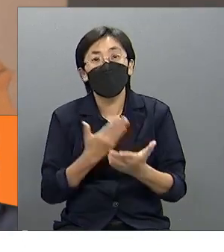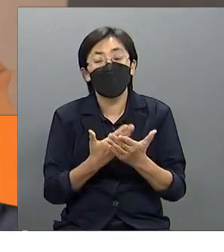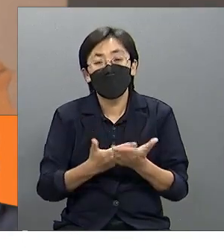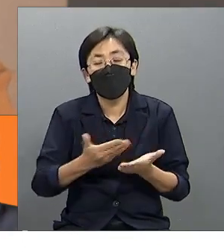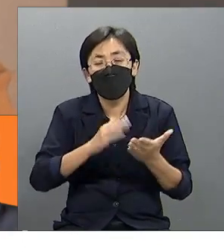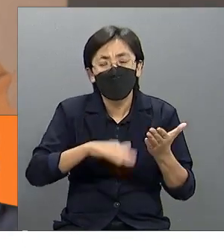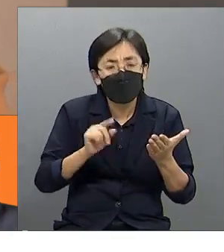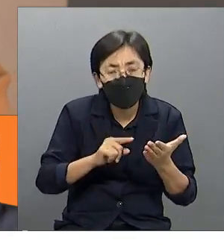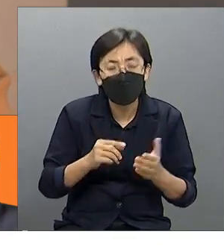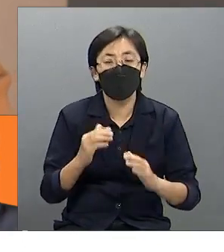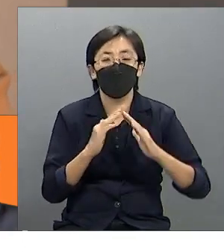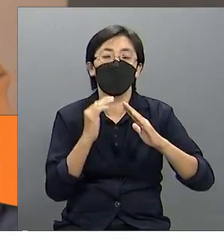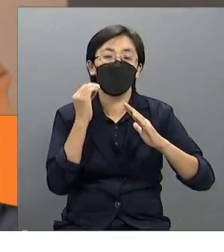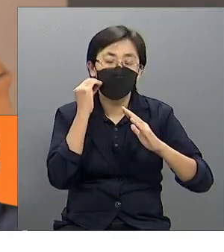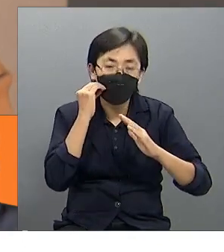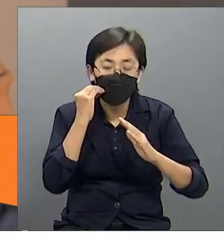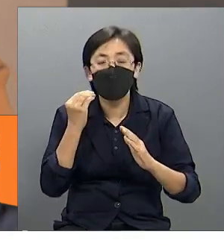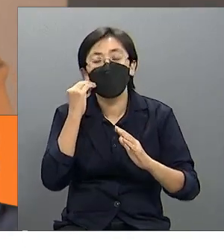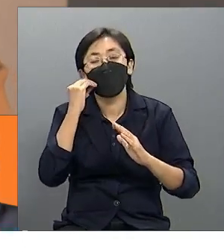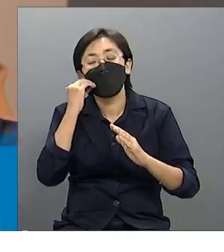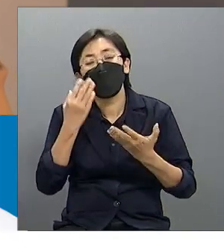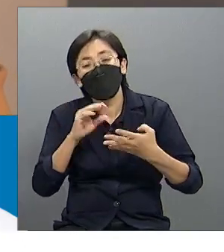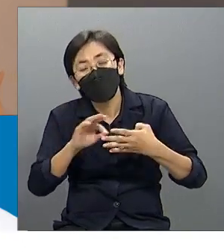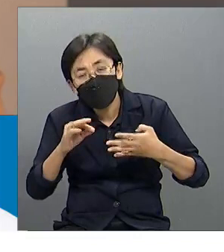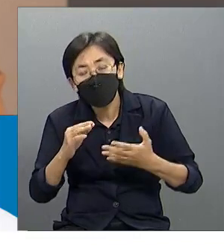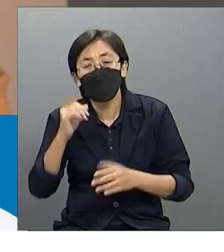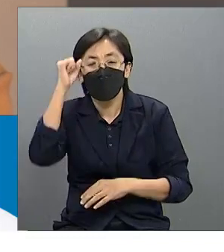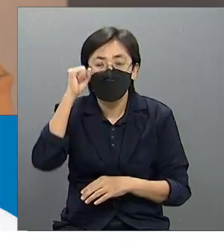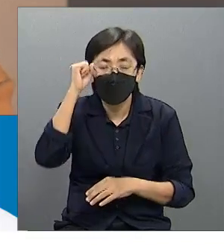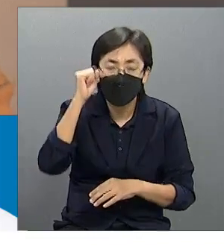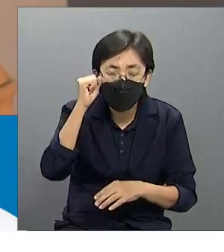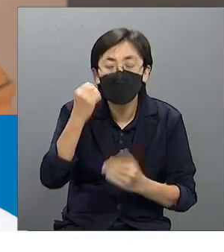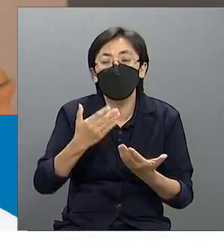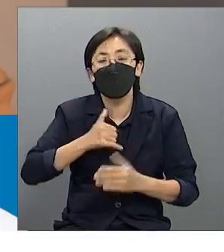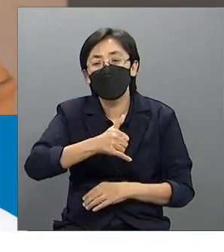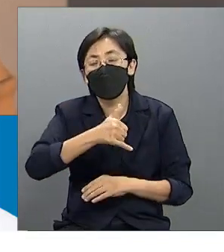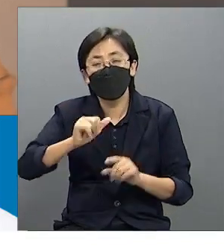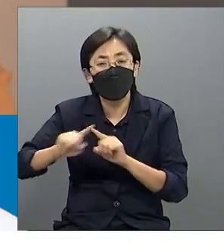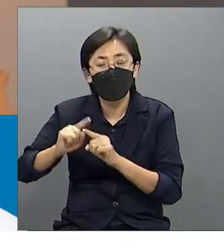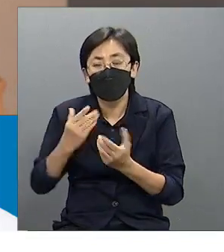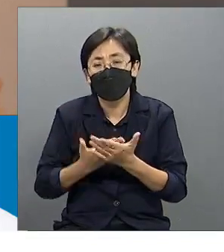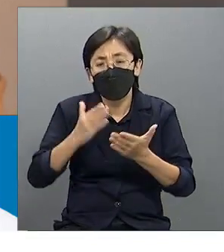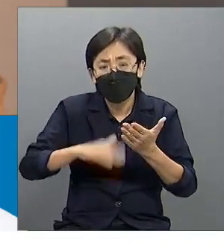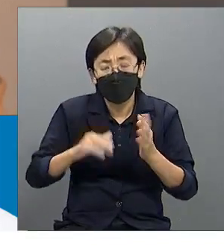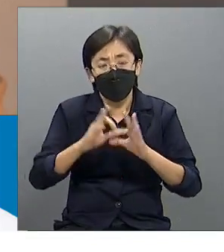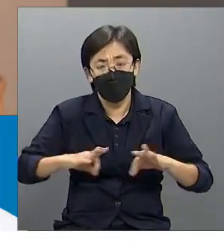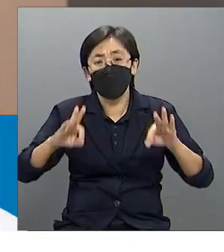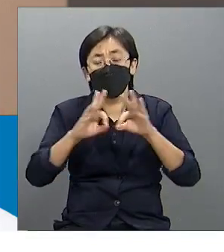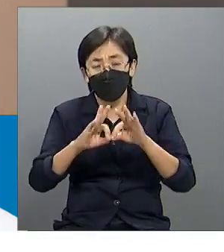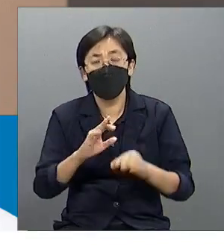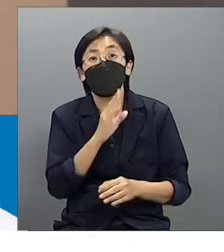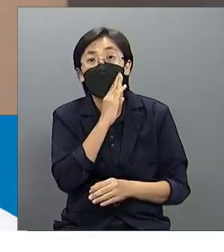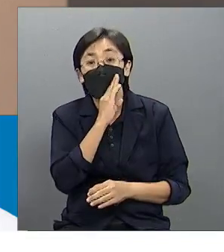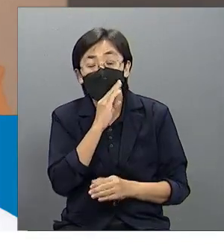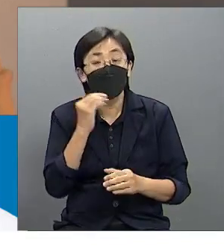ใช้จ่ายอย่างที่เป็นเรื่องของค่าเดินทางเนี่ยเราคิดว่าเป็นอัมมัสนะคะเป็นเรื่องจำเป็นเพราะมันเป็นปัจจัย4ค่ะลด2อย่างนี้ไม่ได้นะคะ